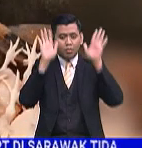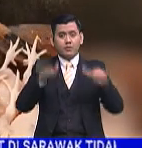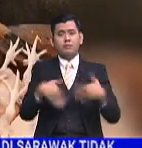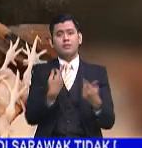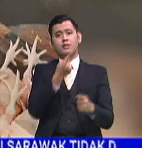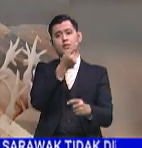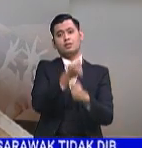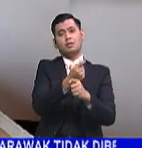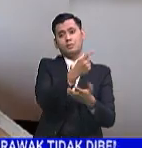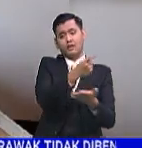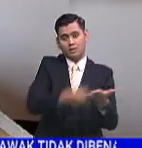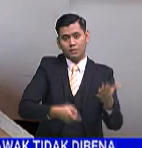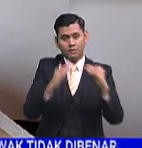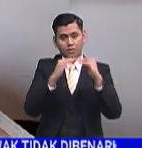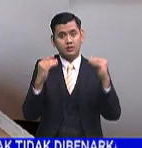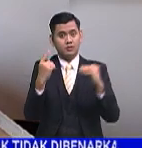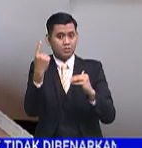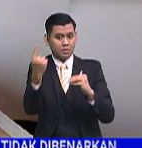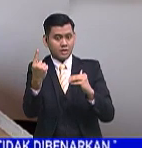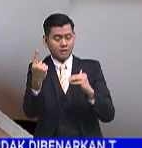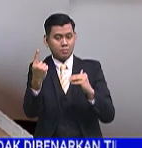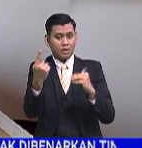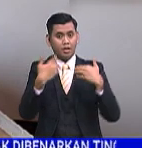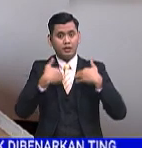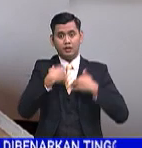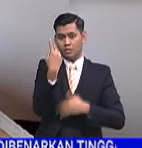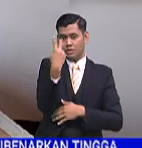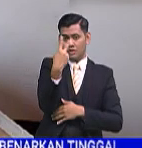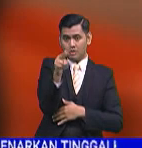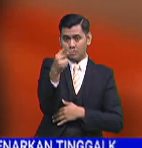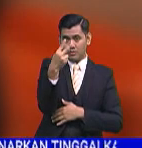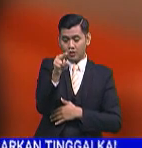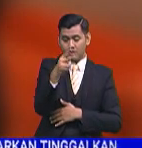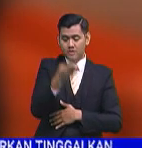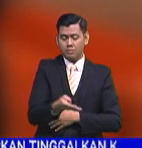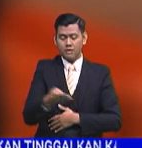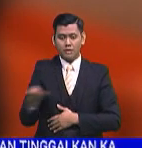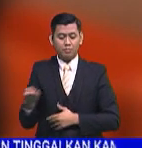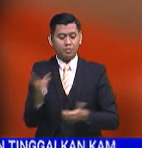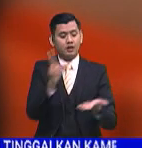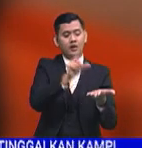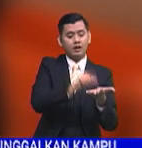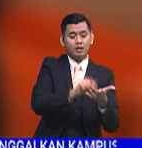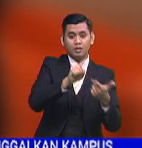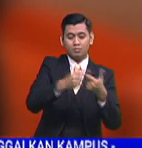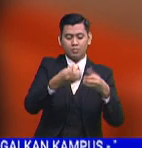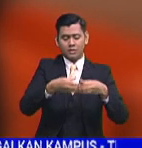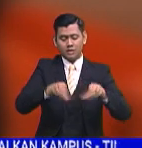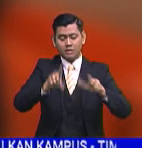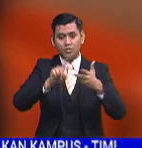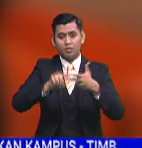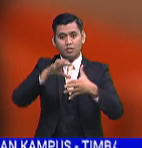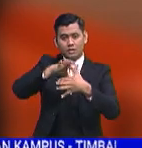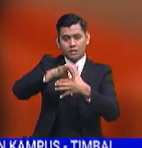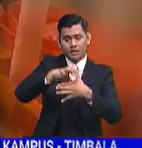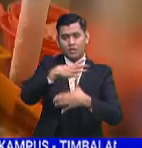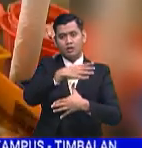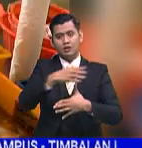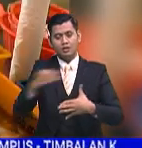Fasa pertama SHMMP melibatkan 12 jenis sebarangan daripada kategori ayam, telur, daging dan hasil laut.